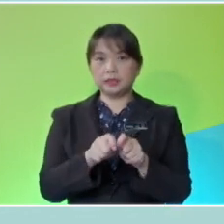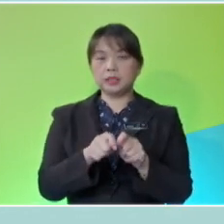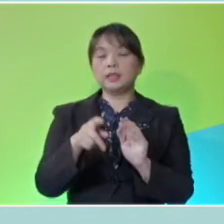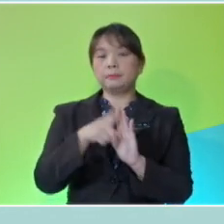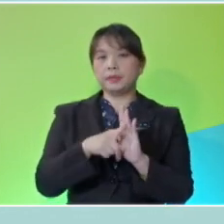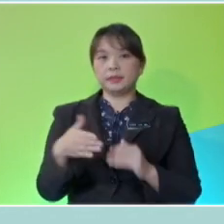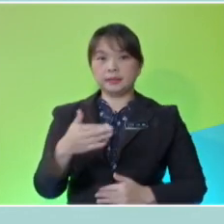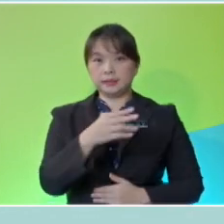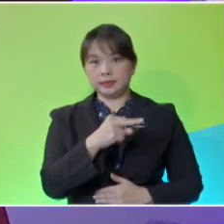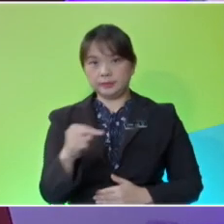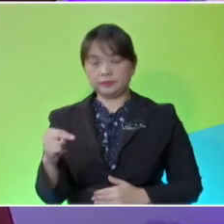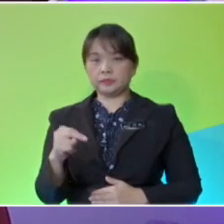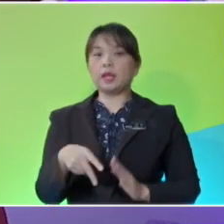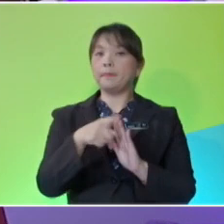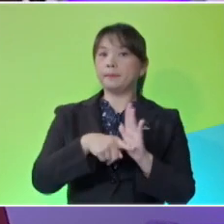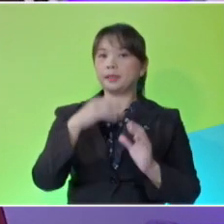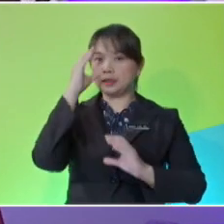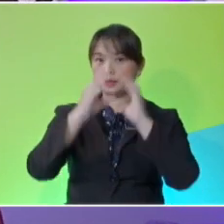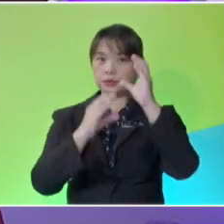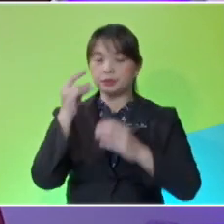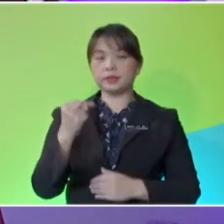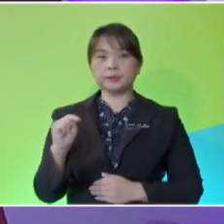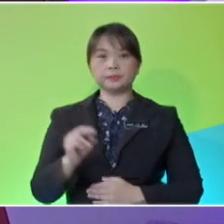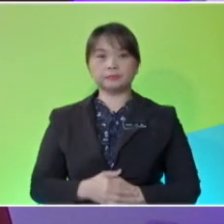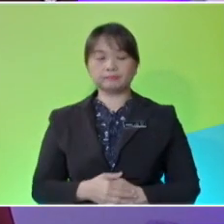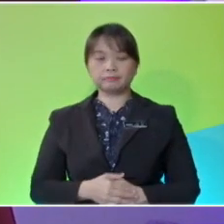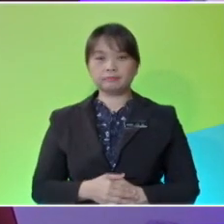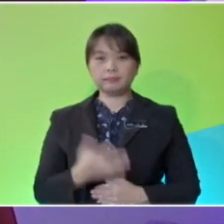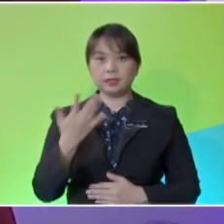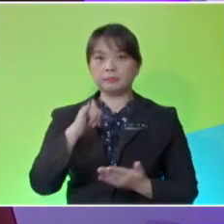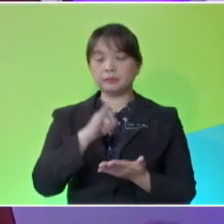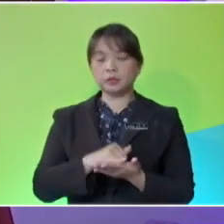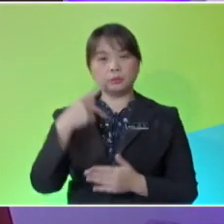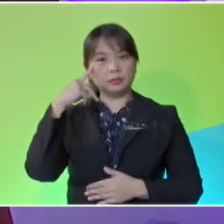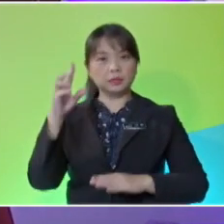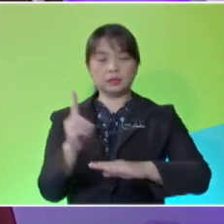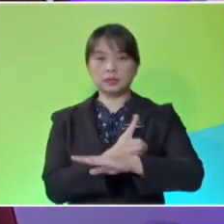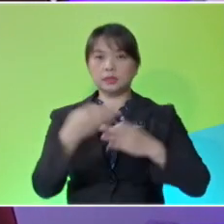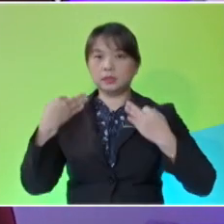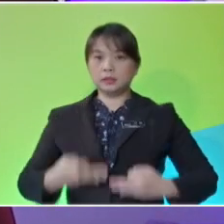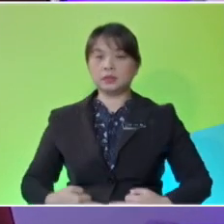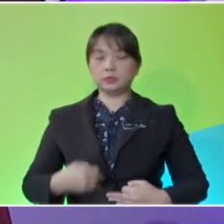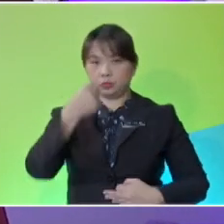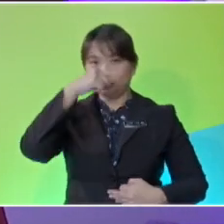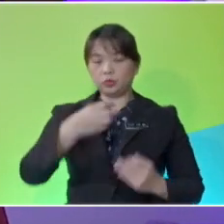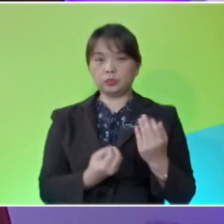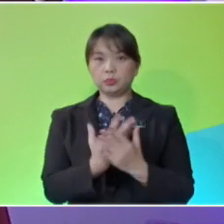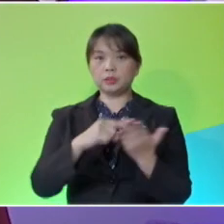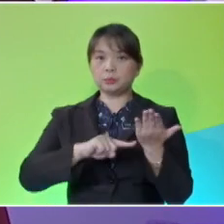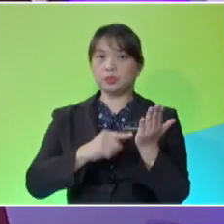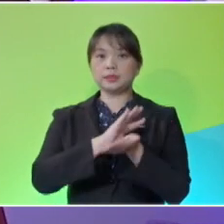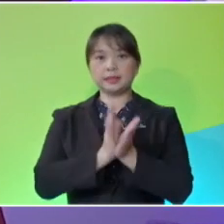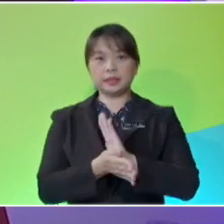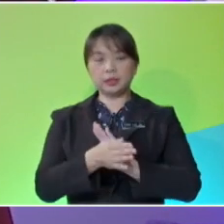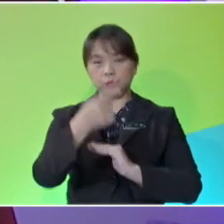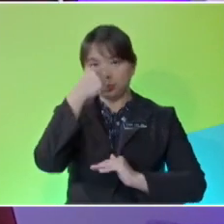Pelangi dan terakhir adalah Pandang dari fisika bagi tumbuhan sudah jadi yang menggambarkan kawasan hutan